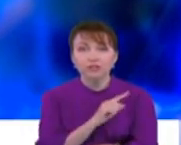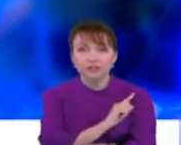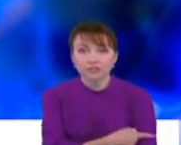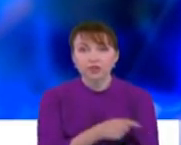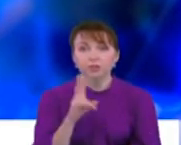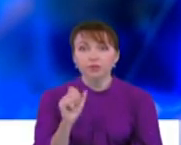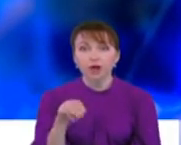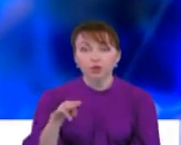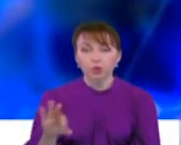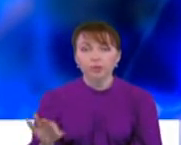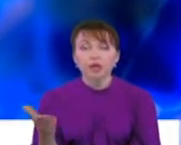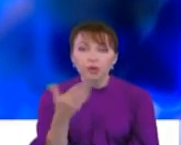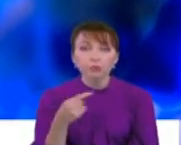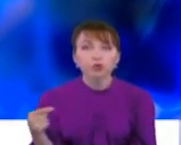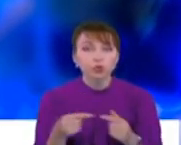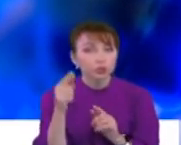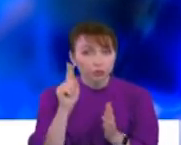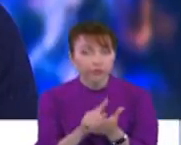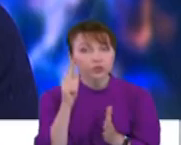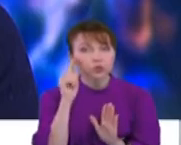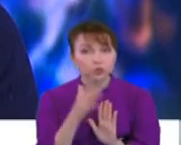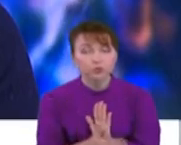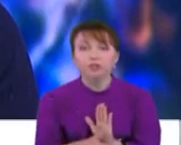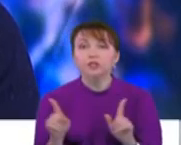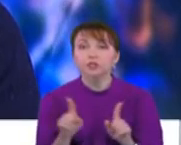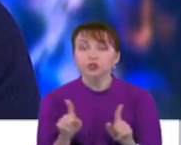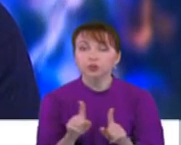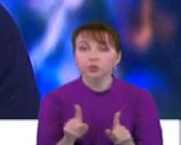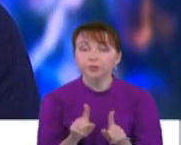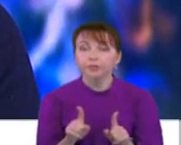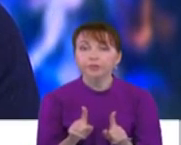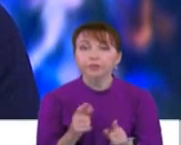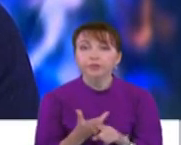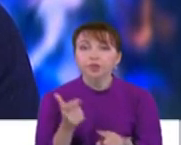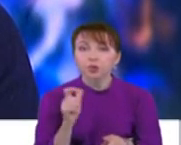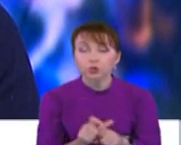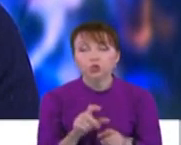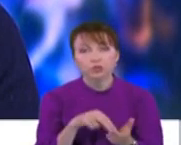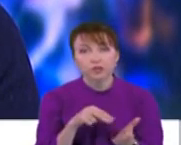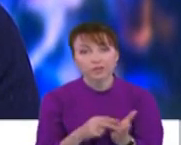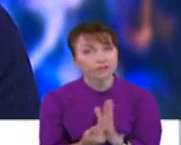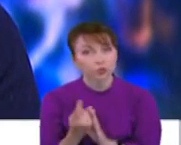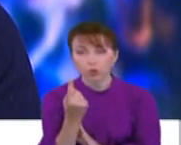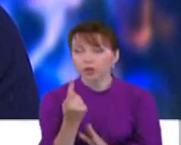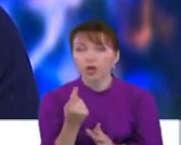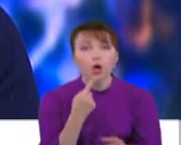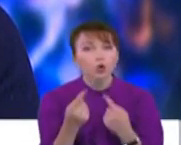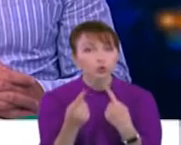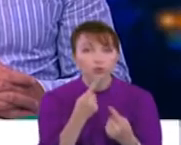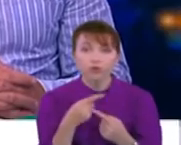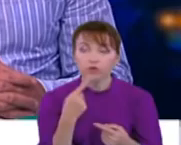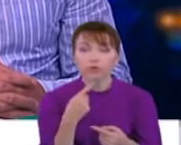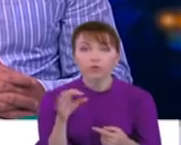НАТО. Тобто ми чітко повинні розуміти, що тут дуже ставки високі, тому що розмова йдеться